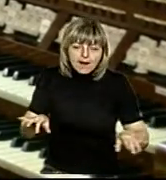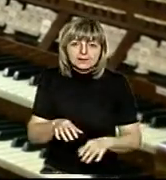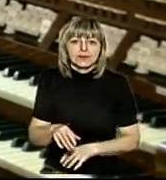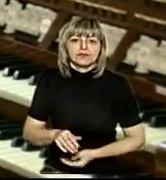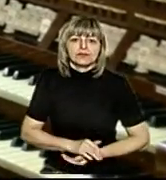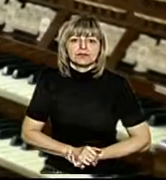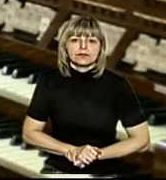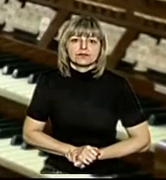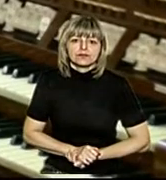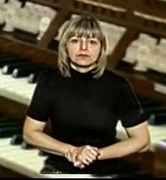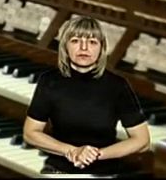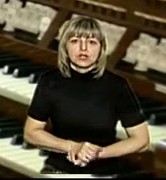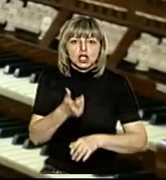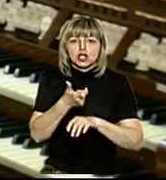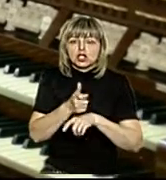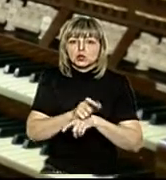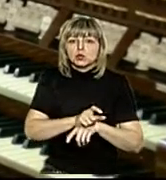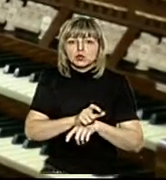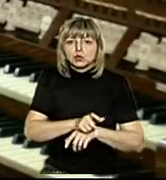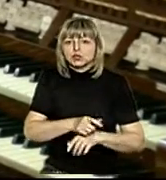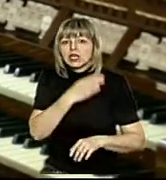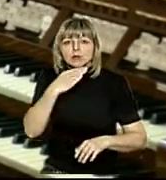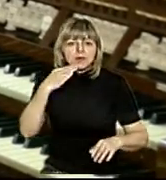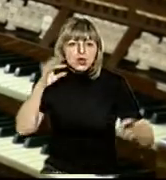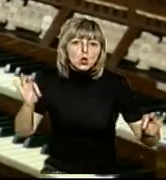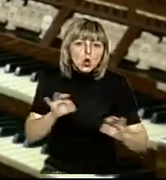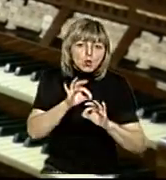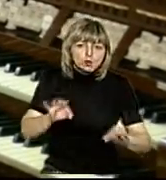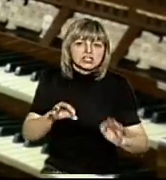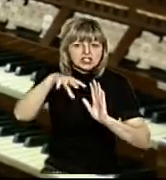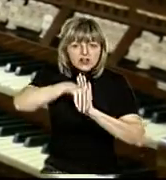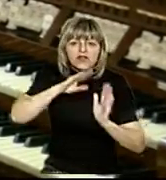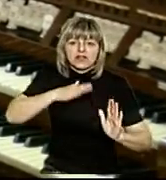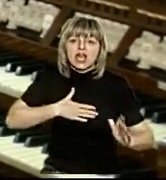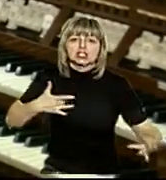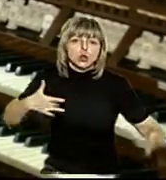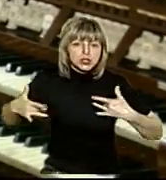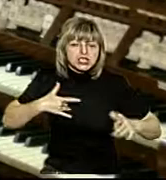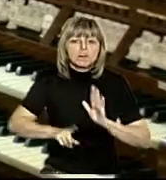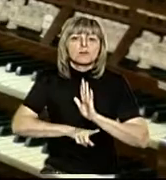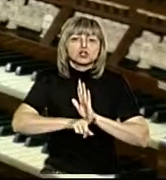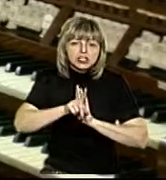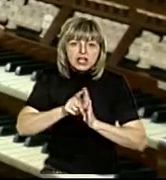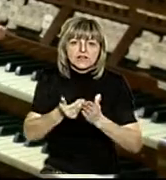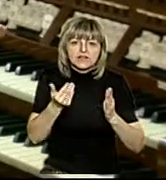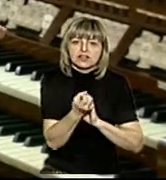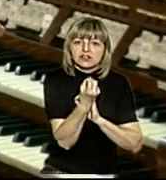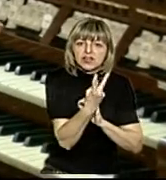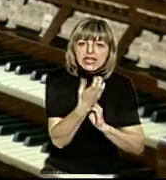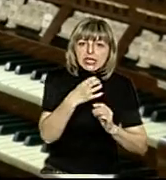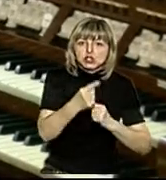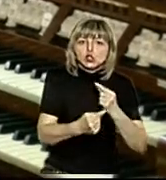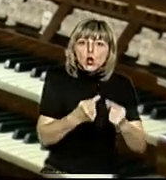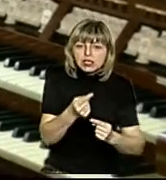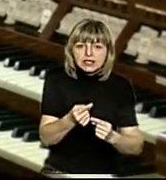Саме широке коло композицій охоплено на нашому концерті, починаючи від 12